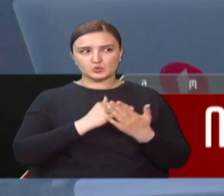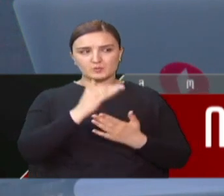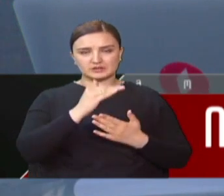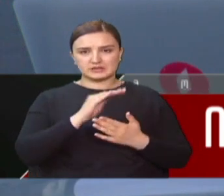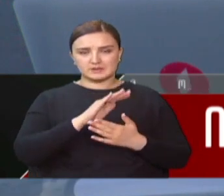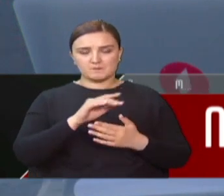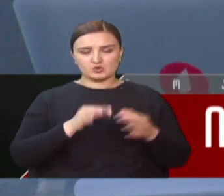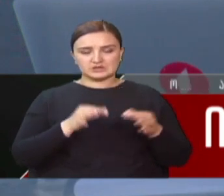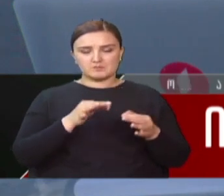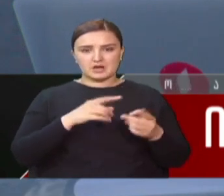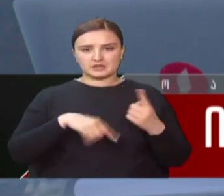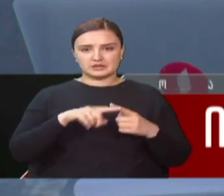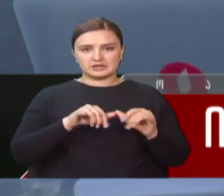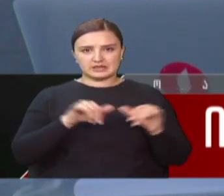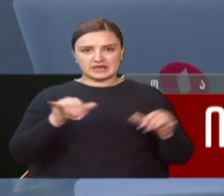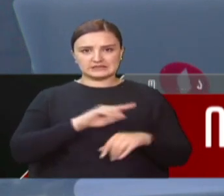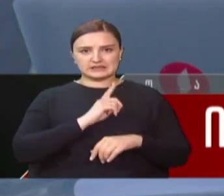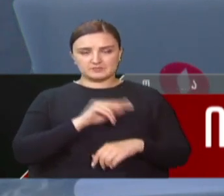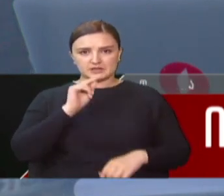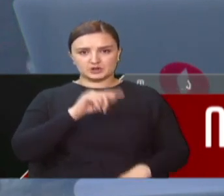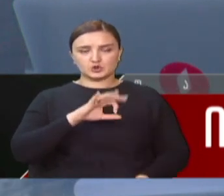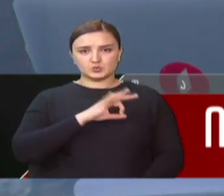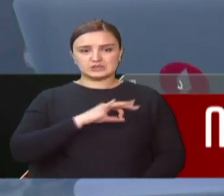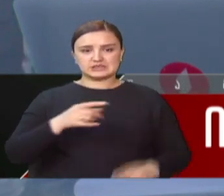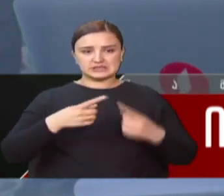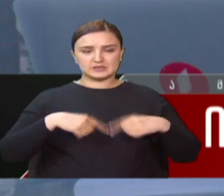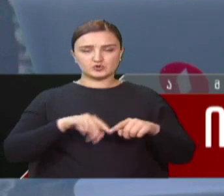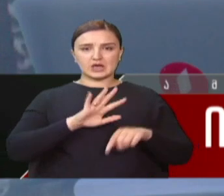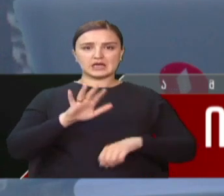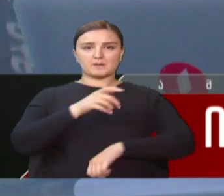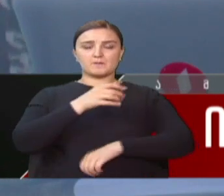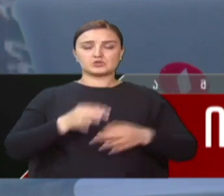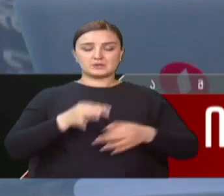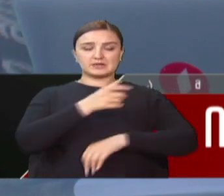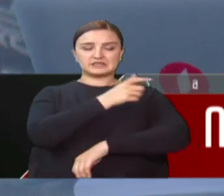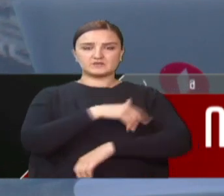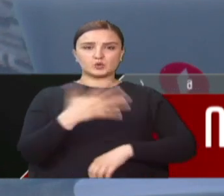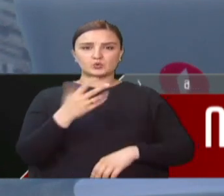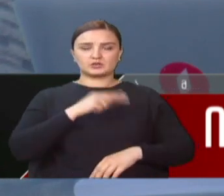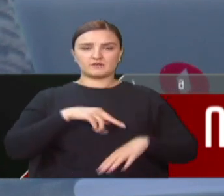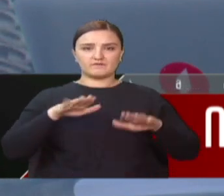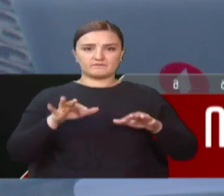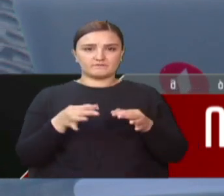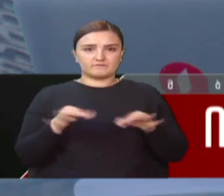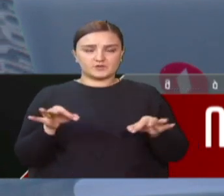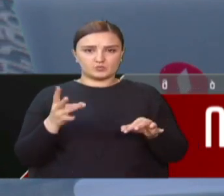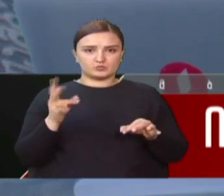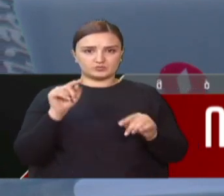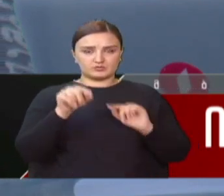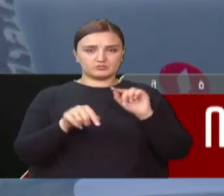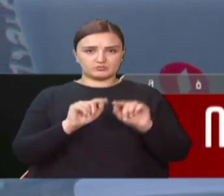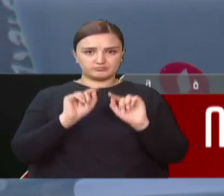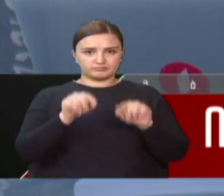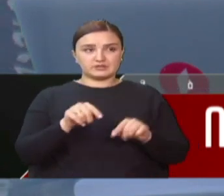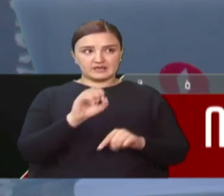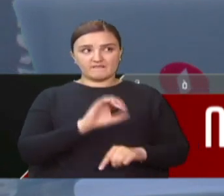წოდებული კლანის გაძლიერებაში ადანაშაულებს. იუსტიციის საბჭოში არამოსამართლე წევრების ხუთი ვაკანტური ადგილის შევსებას ქვეყანას ევროკომისიის